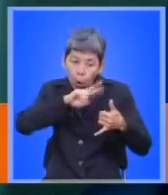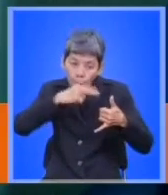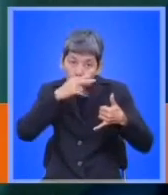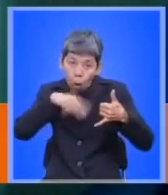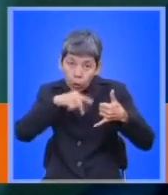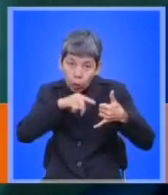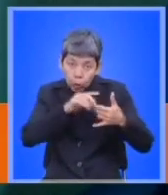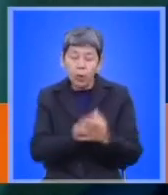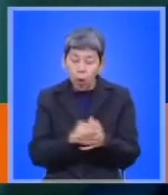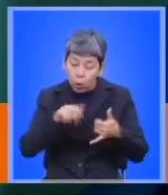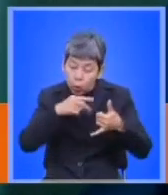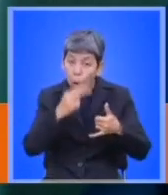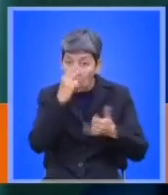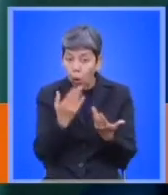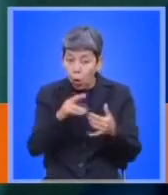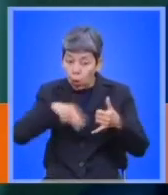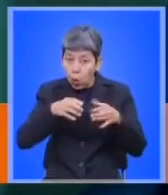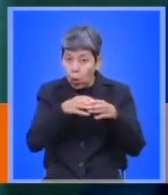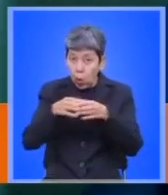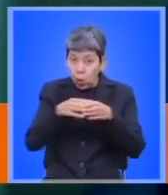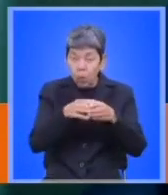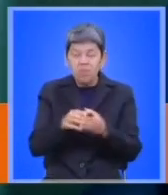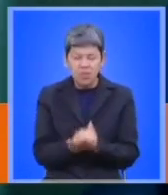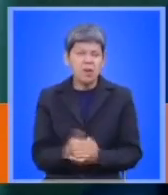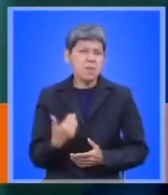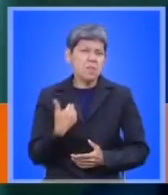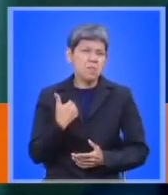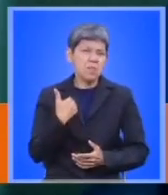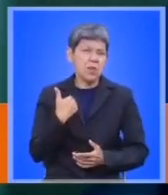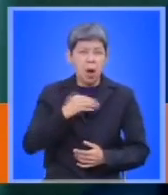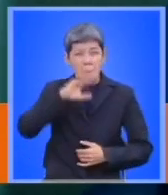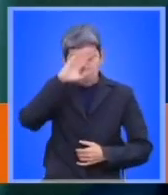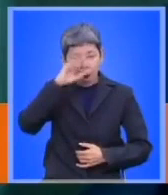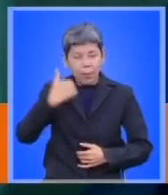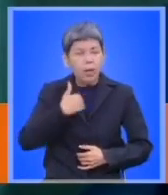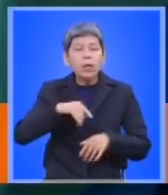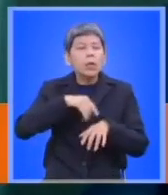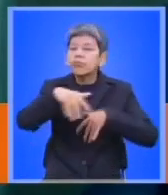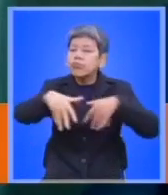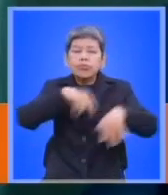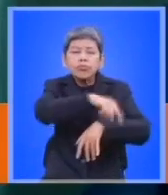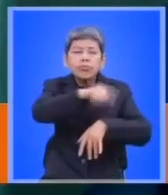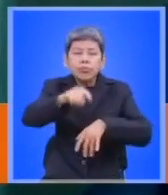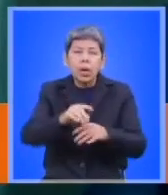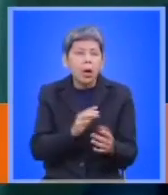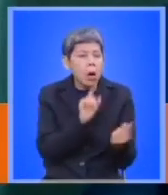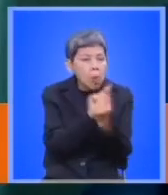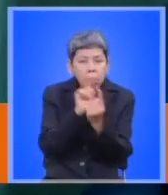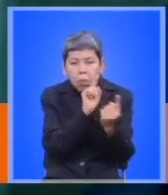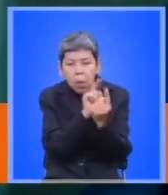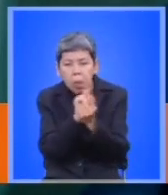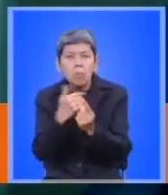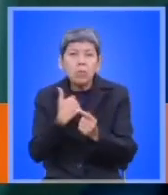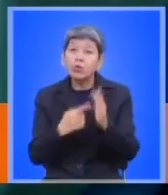หรือว่า patient under investigationอันนี้ก็จริงๆแล้วไม่ได้เป็นผู้ป่วยก็คือคนทั่วไปมีประวัติสัมผัสเช่